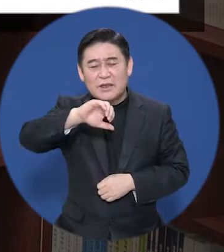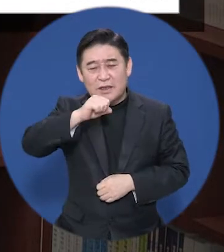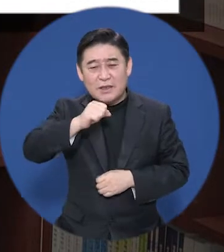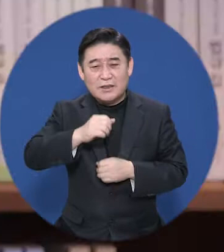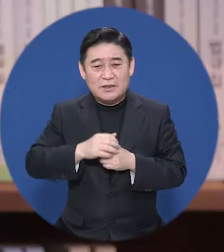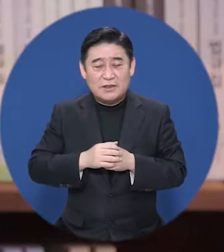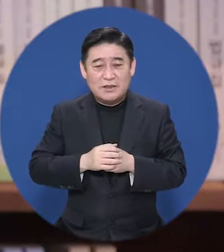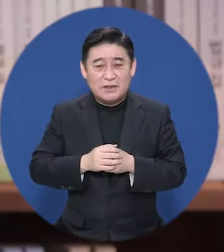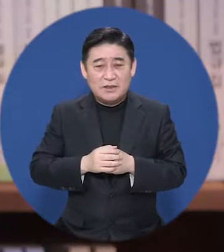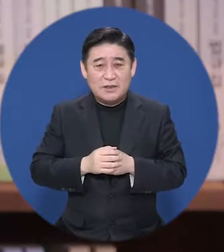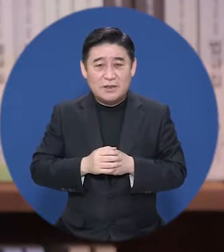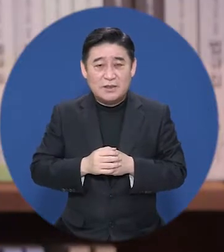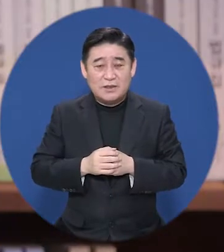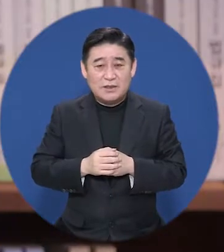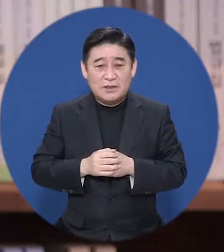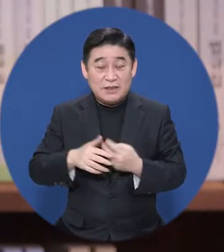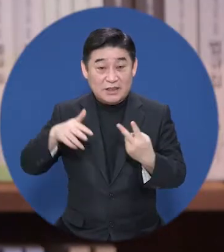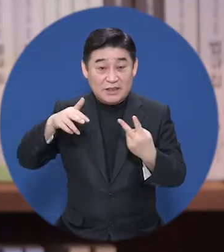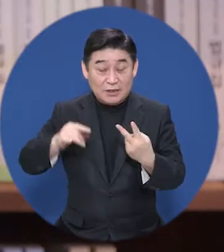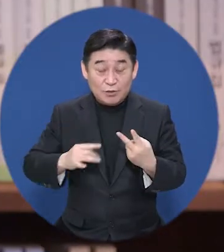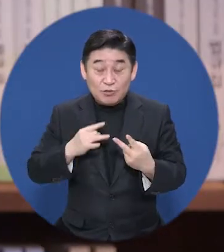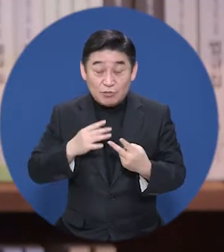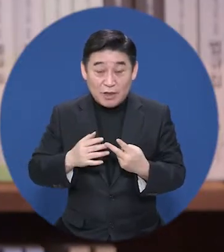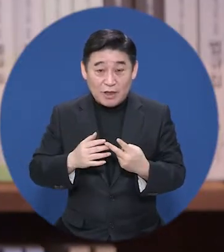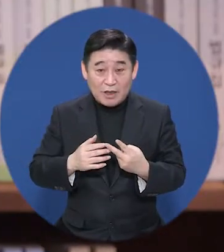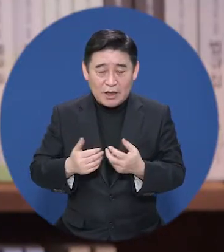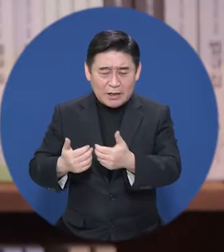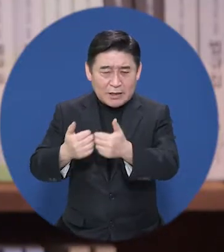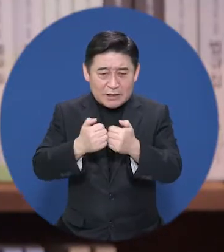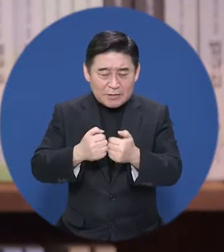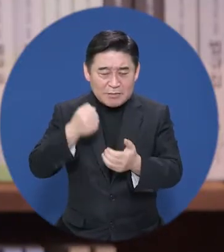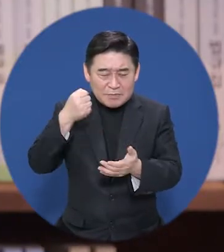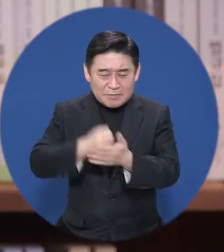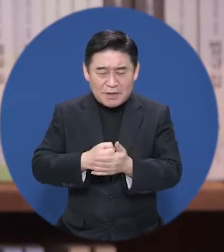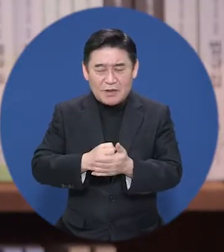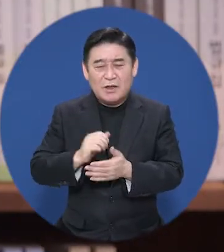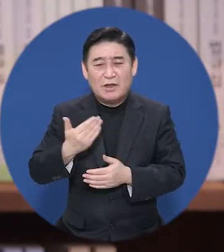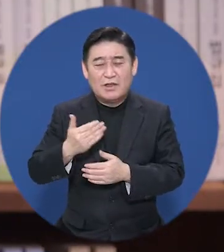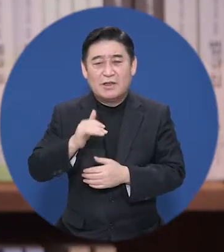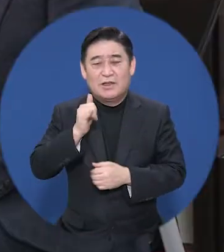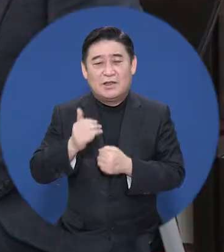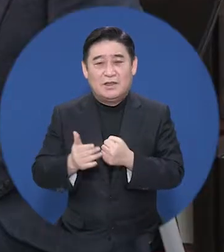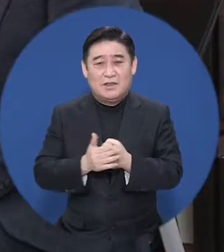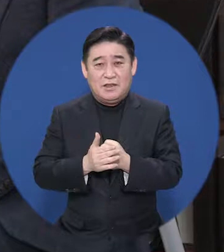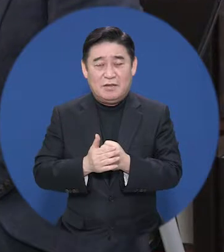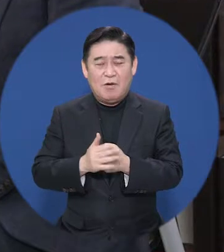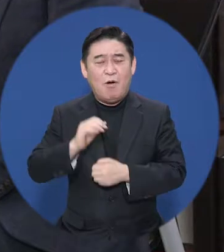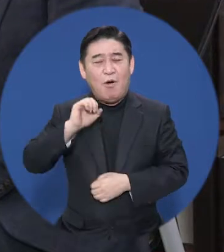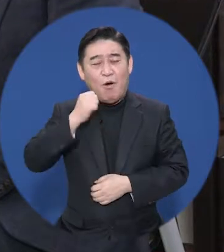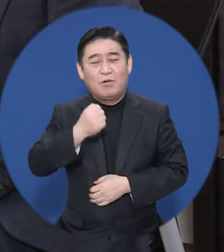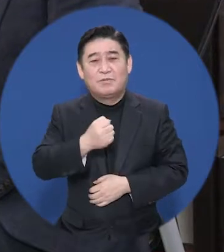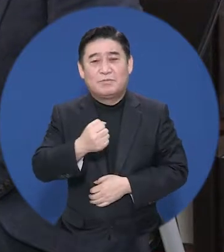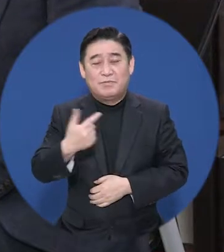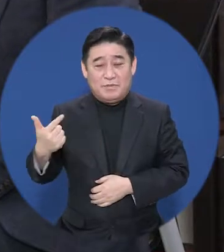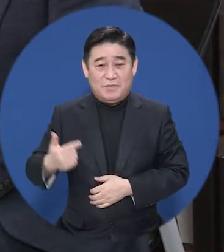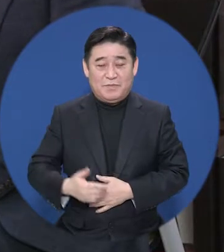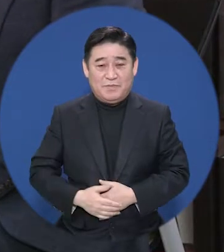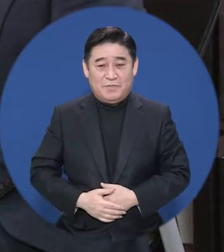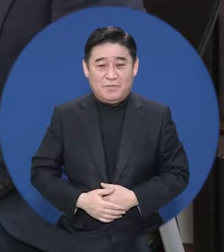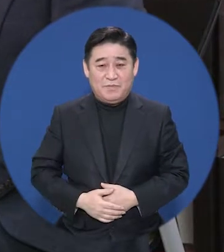이제 어떻게 보면은 단 2주 만에 네. 또 심의하고 의결해야 되는 그런 게 있었기 때문에 네. 어려운 점도 한두 가지